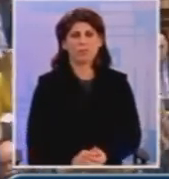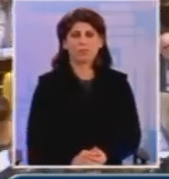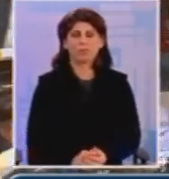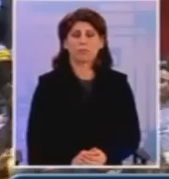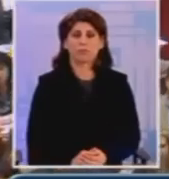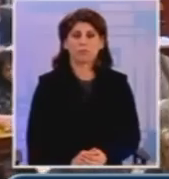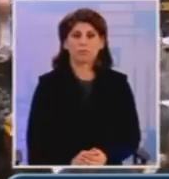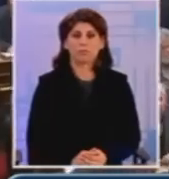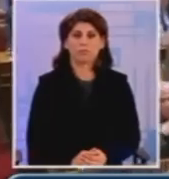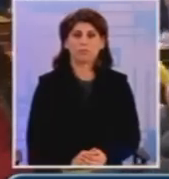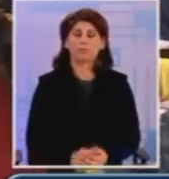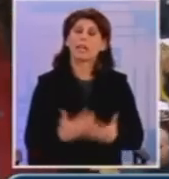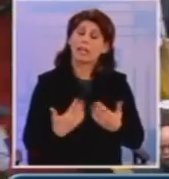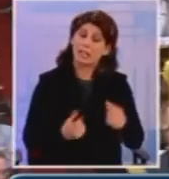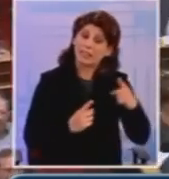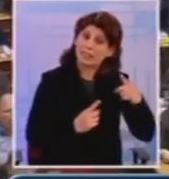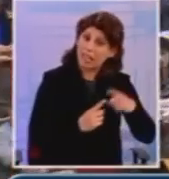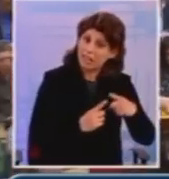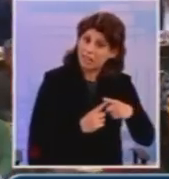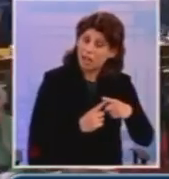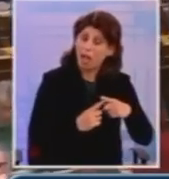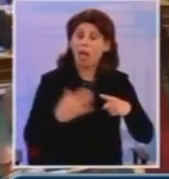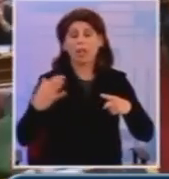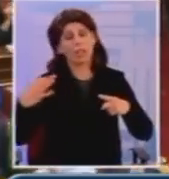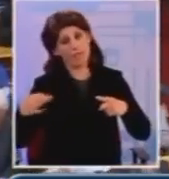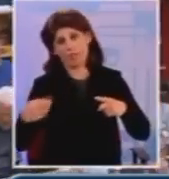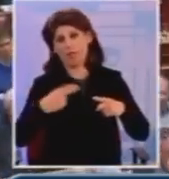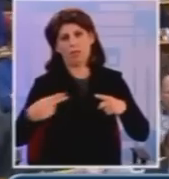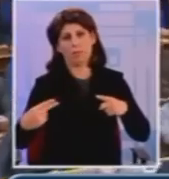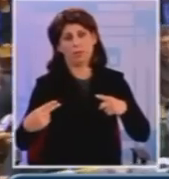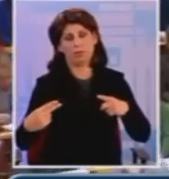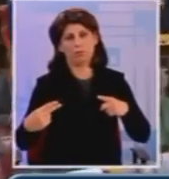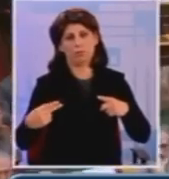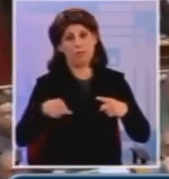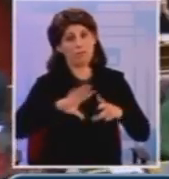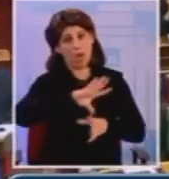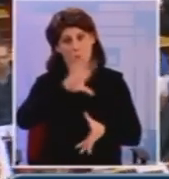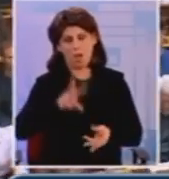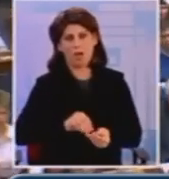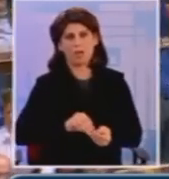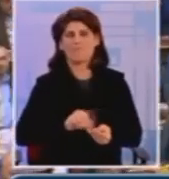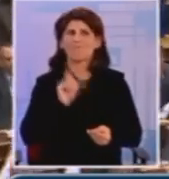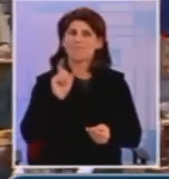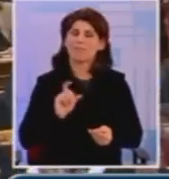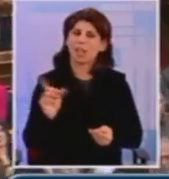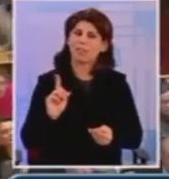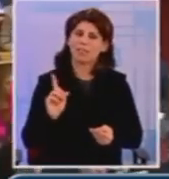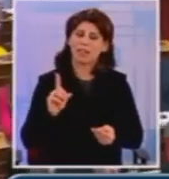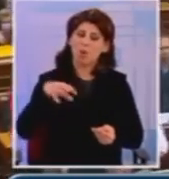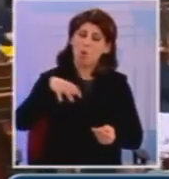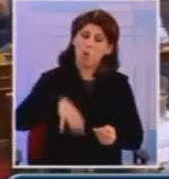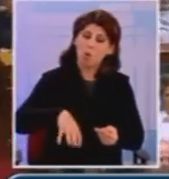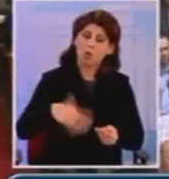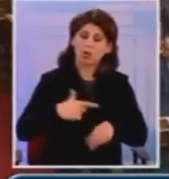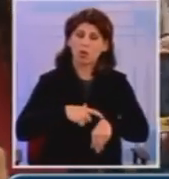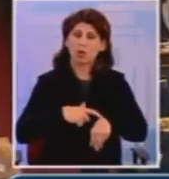εξαιρετικά τεχνικά αλλά και εξαιρετικά ευαίσθητα ζητήματα. Και ίσως δεν είναι ο χώρος και ο χρόνος